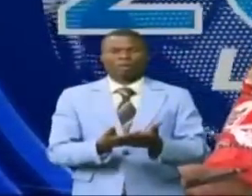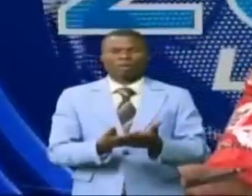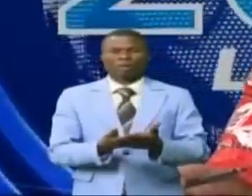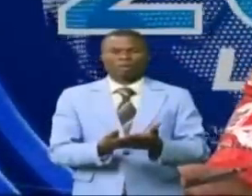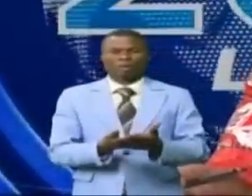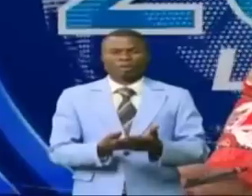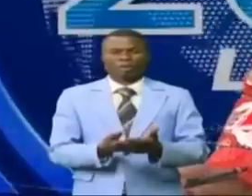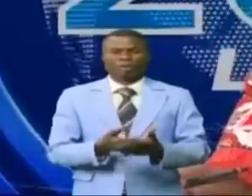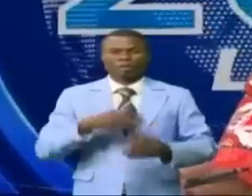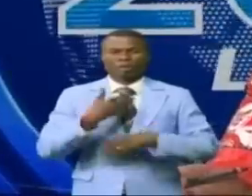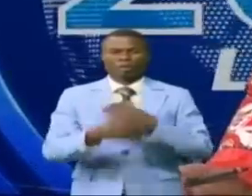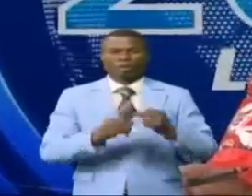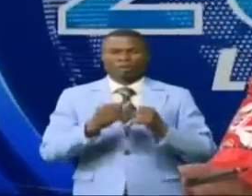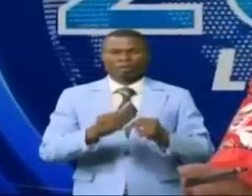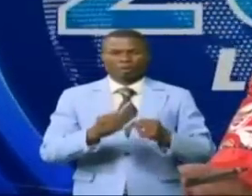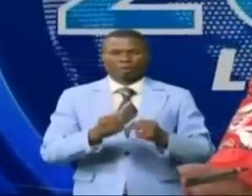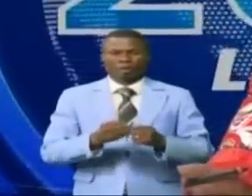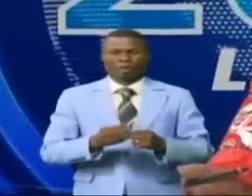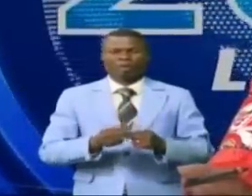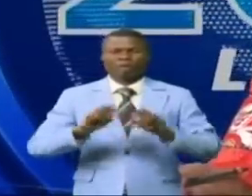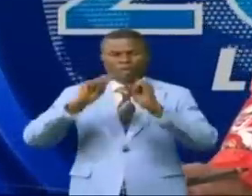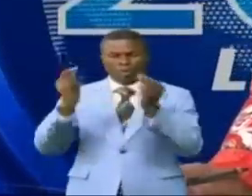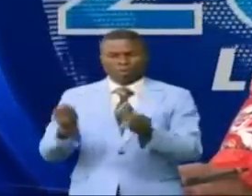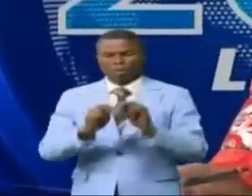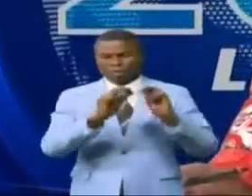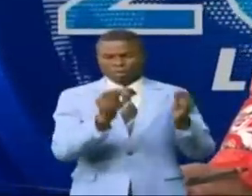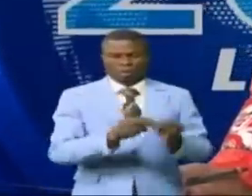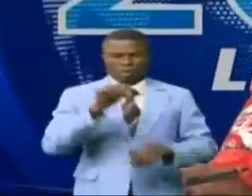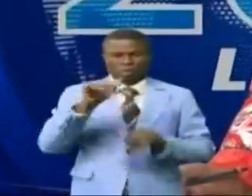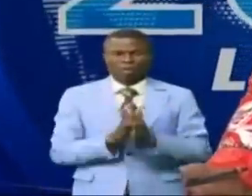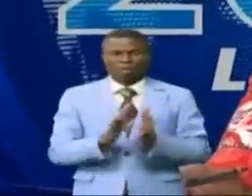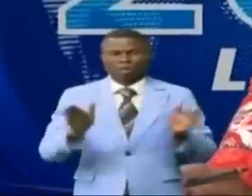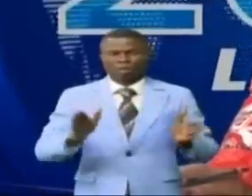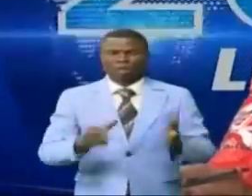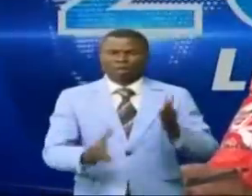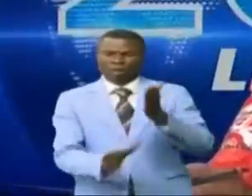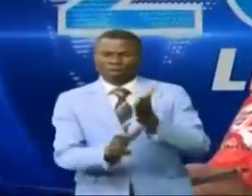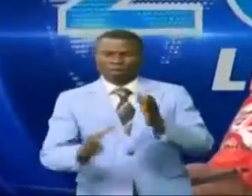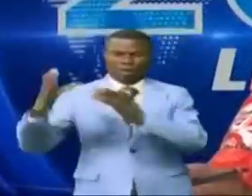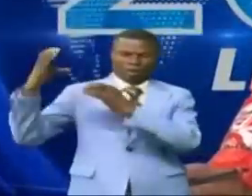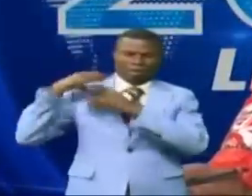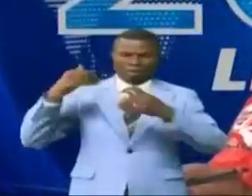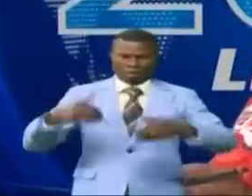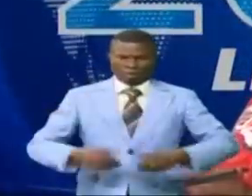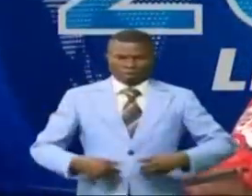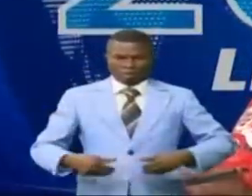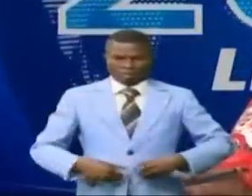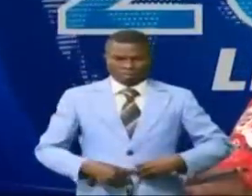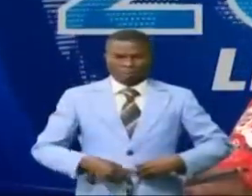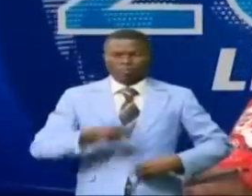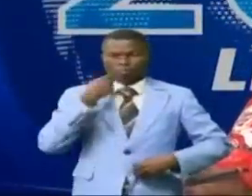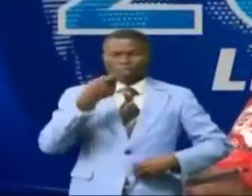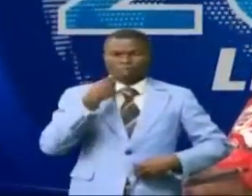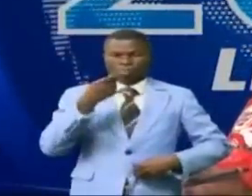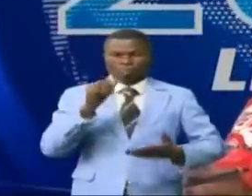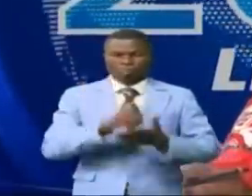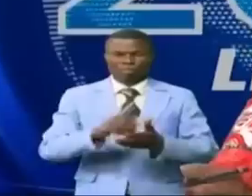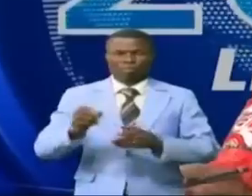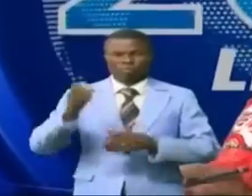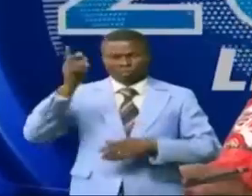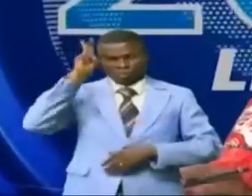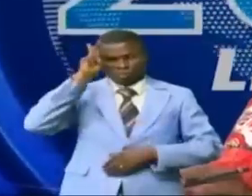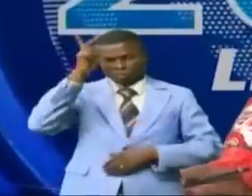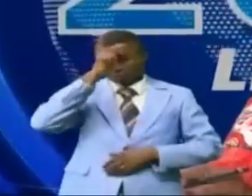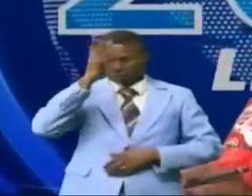de redynamisation de ses cellules. Et bien, son secrétaire général adjoint en charge de la jeunesse était de nouveau dans les districts de la Tchangou et de